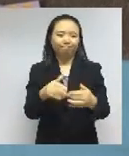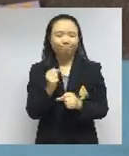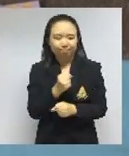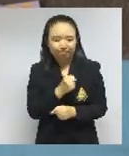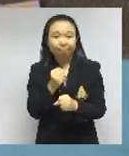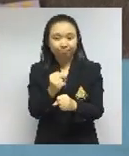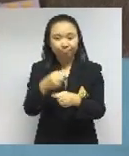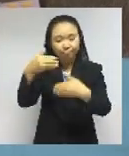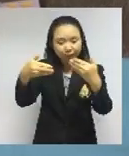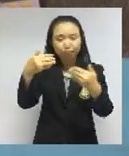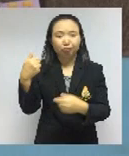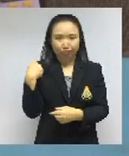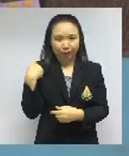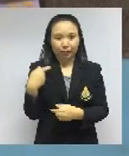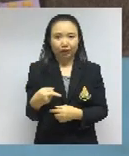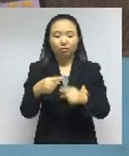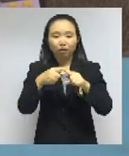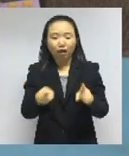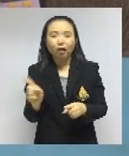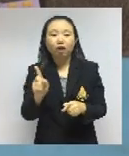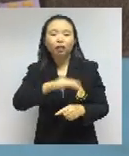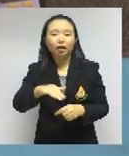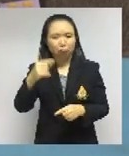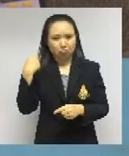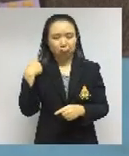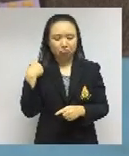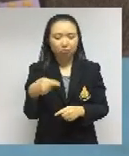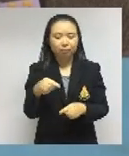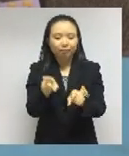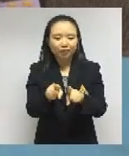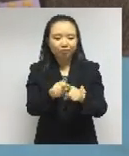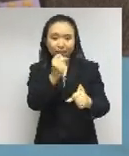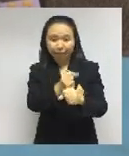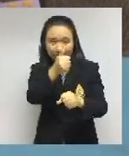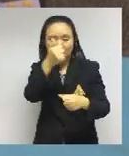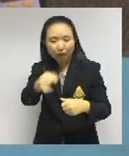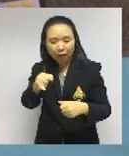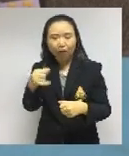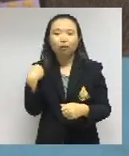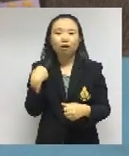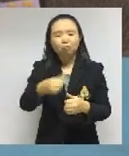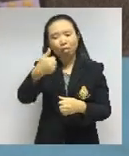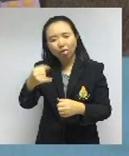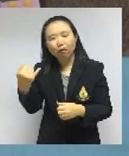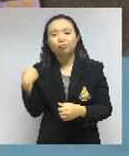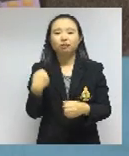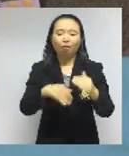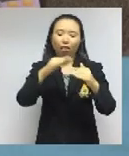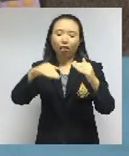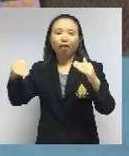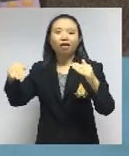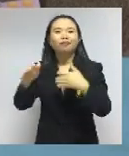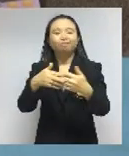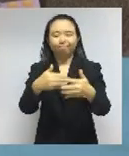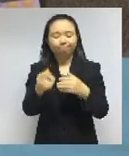การทำกิจกรรมบางกิจกรรมแต่ว่าเด็กบางคนมีความสามารถไม่เหมือนกันค่ะเราก็ต้อง